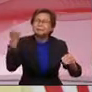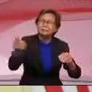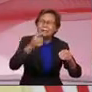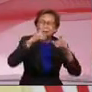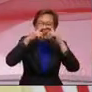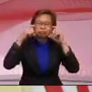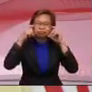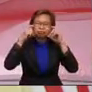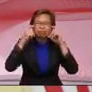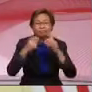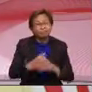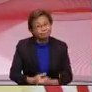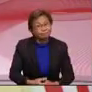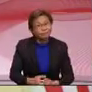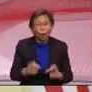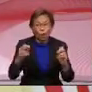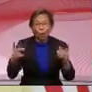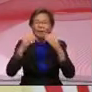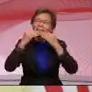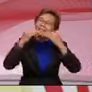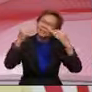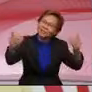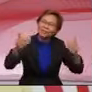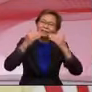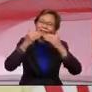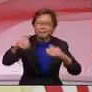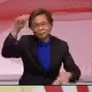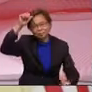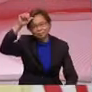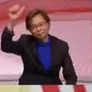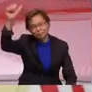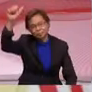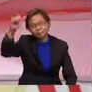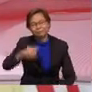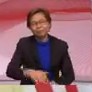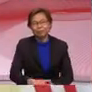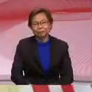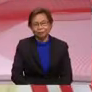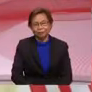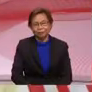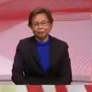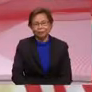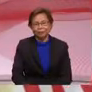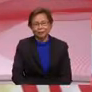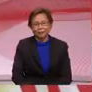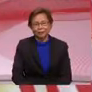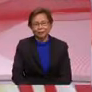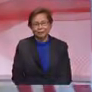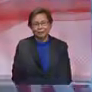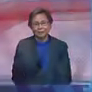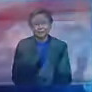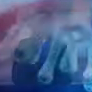topeng muka. Okey, terima kasih. Assalamualaikum warahmatullahi wabarakatuh.